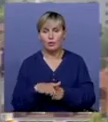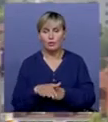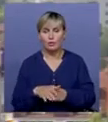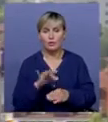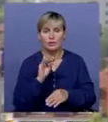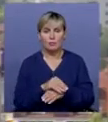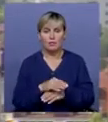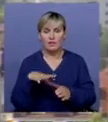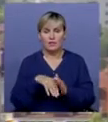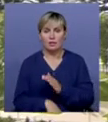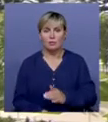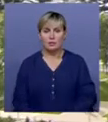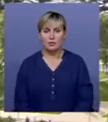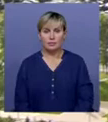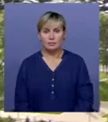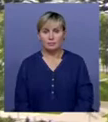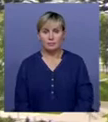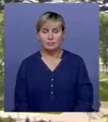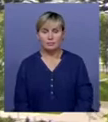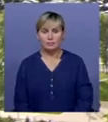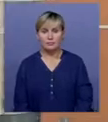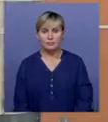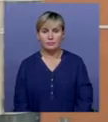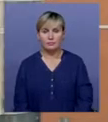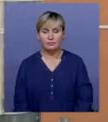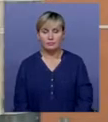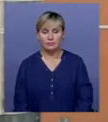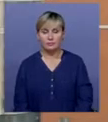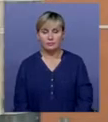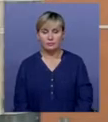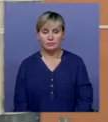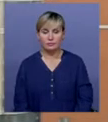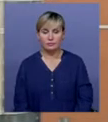добавили в ведомстве. Мира Альжанова, Даниар Умар, телеканал МТ, Нур-Султан.